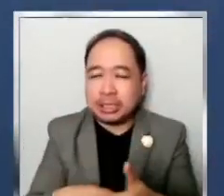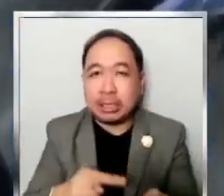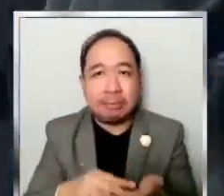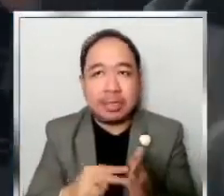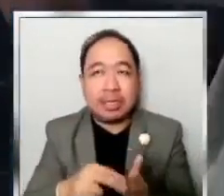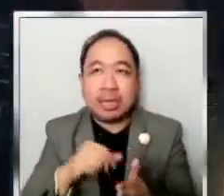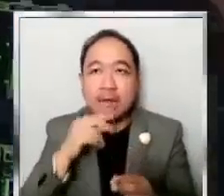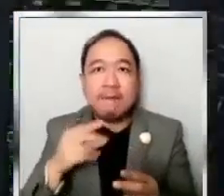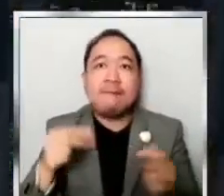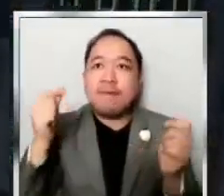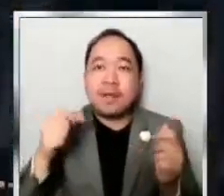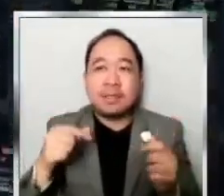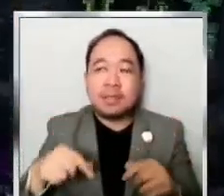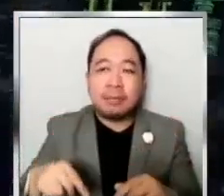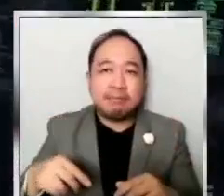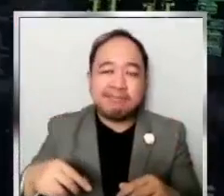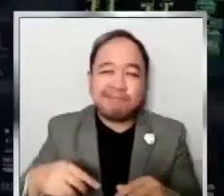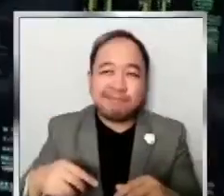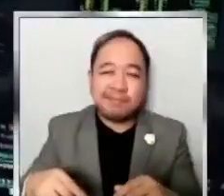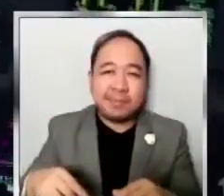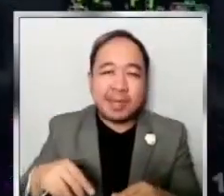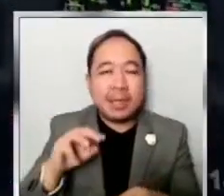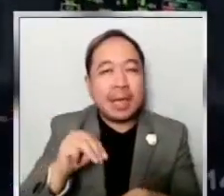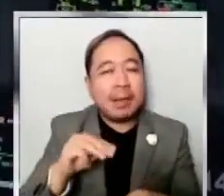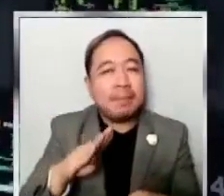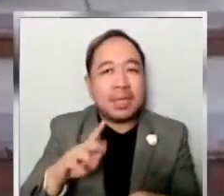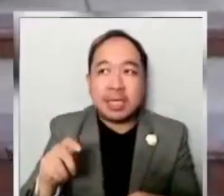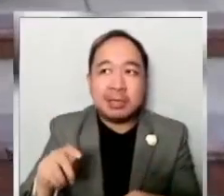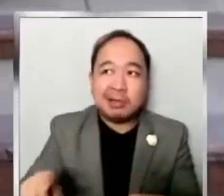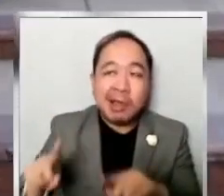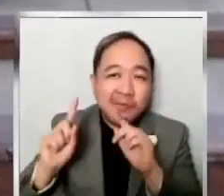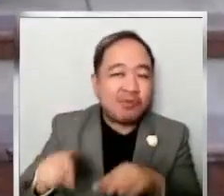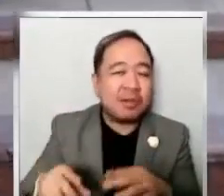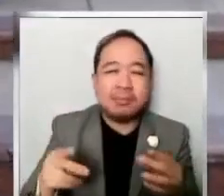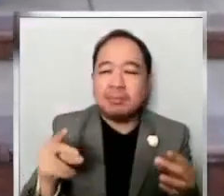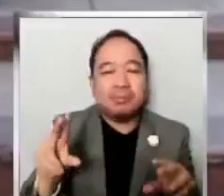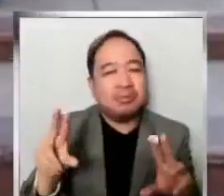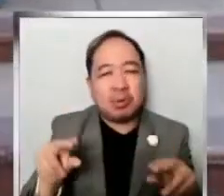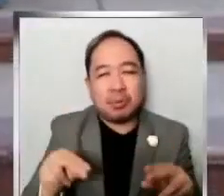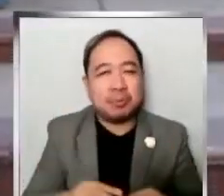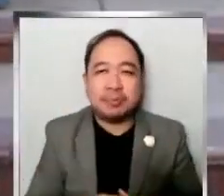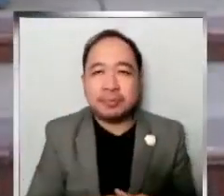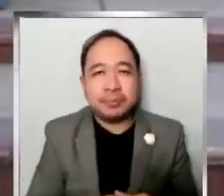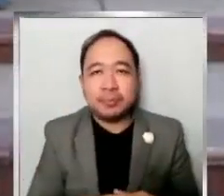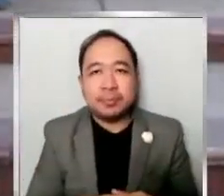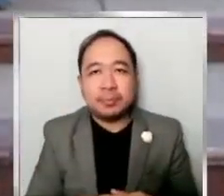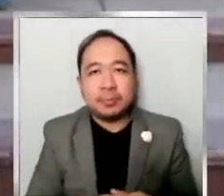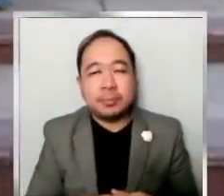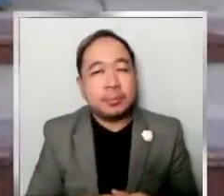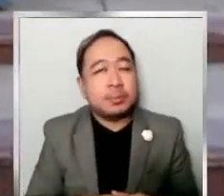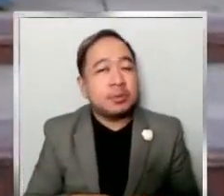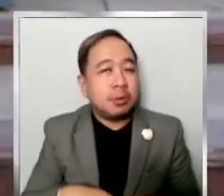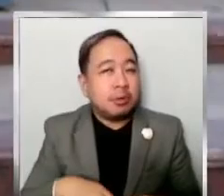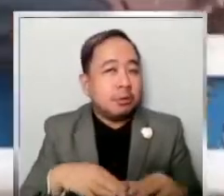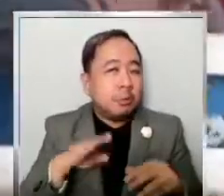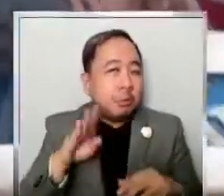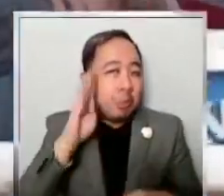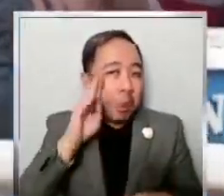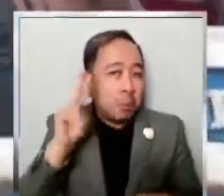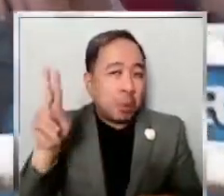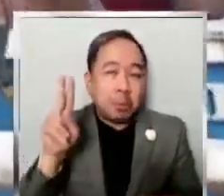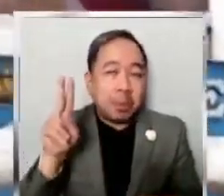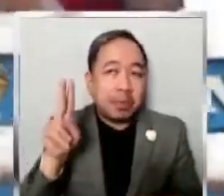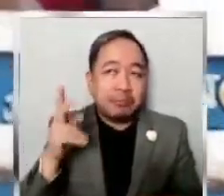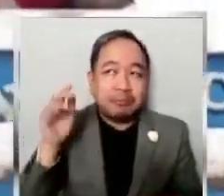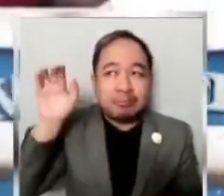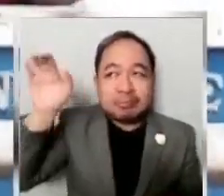no? Yung MDT? Ah, hindi. Umapila naman kay Pangulong Bongbong Marcos ang grupo ng mga mangisdang ito mula